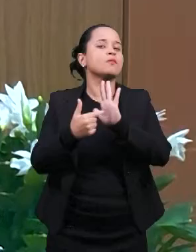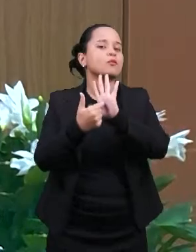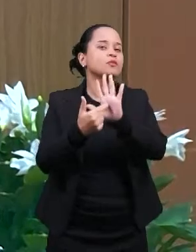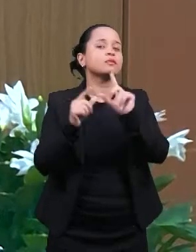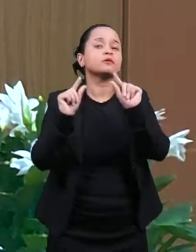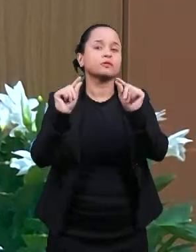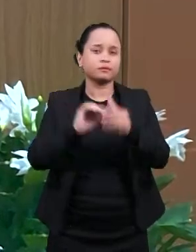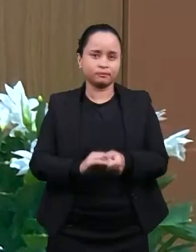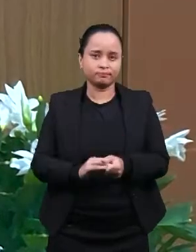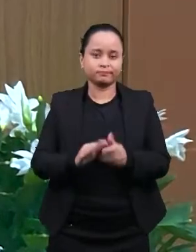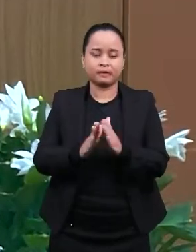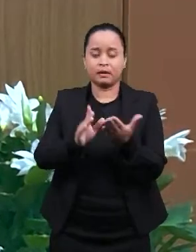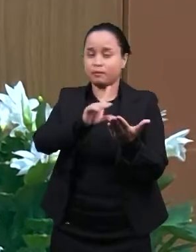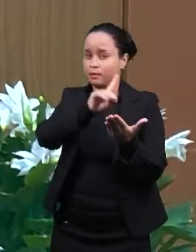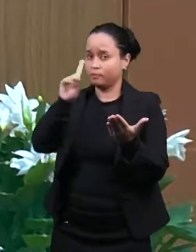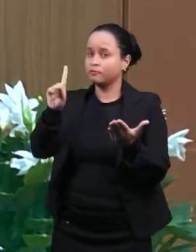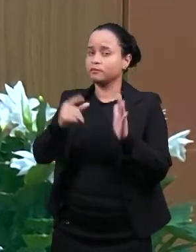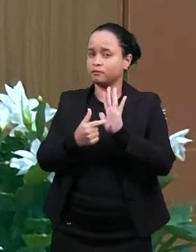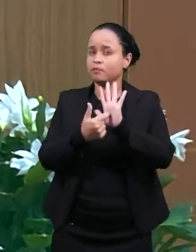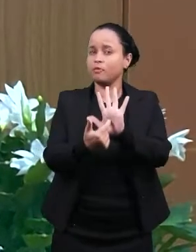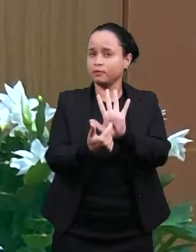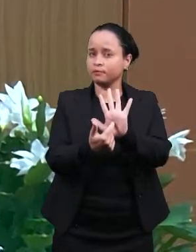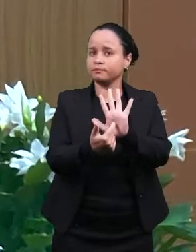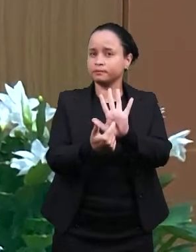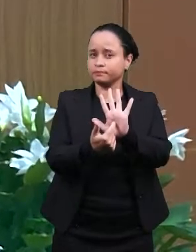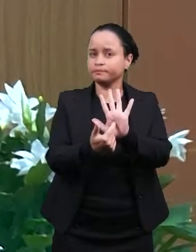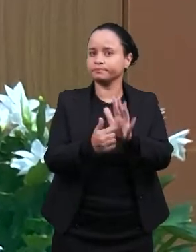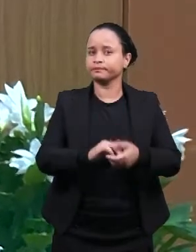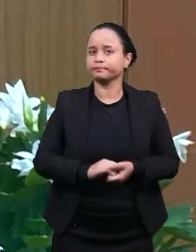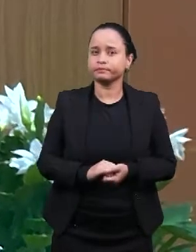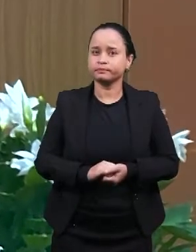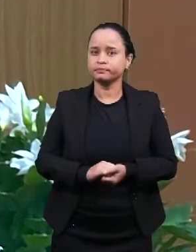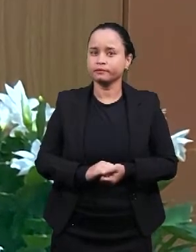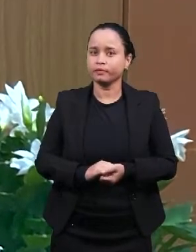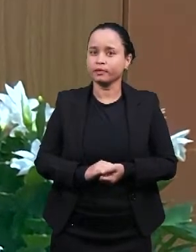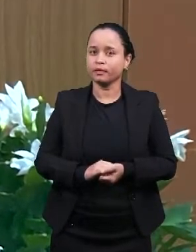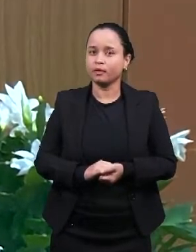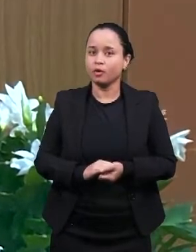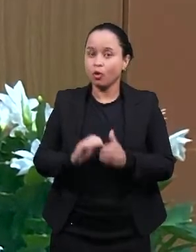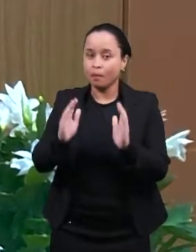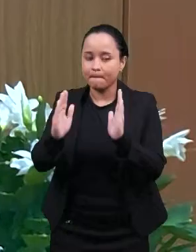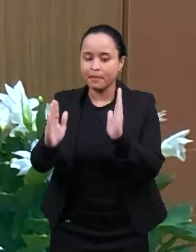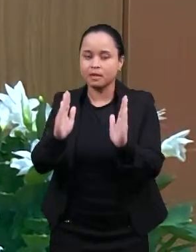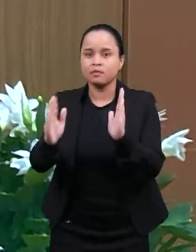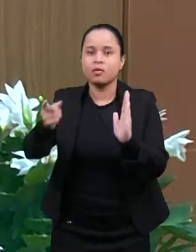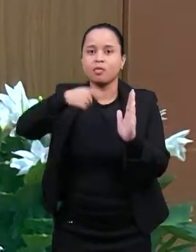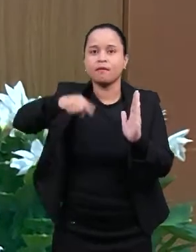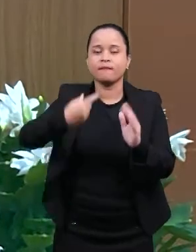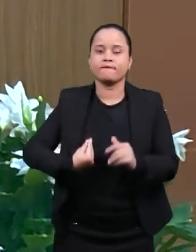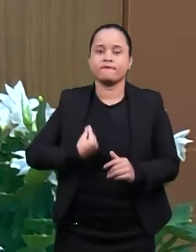Иисуса к нам говорит в это время, в котором мы